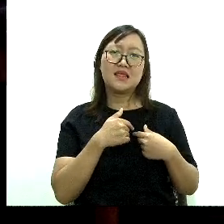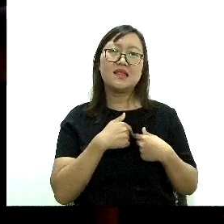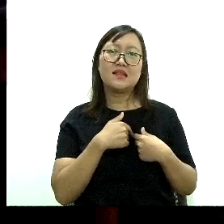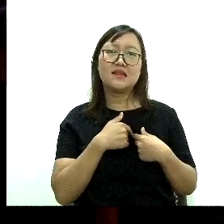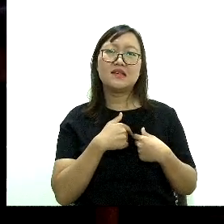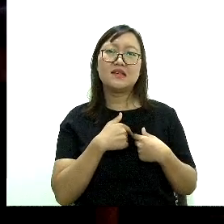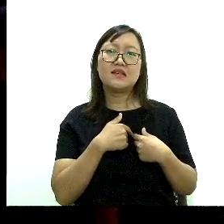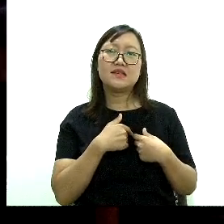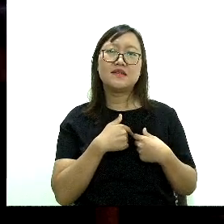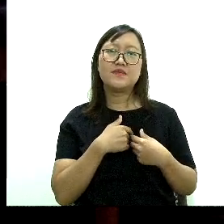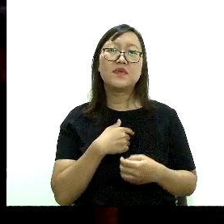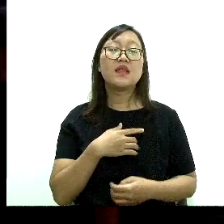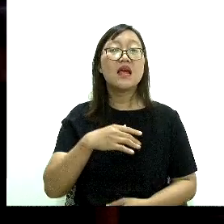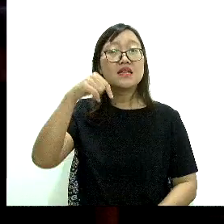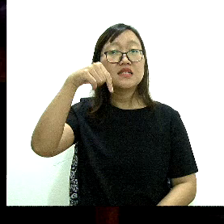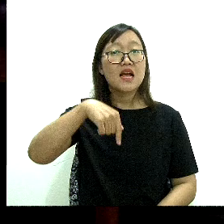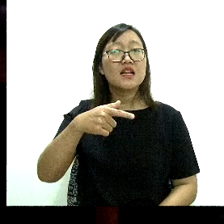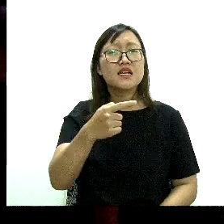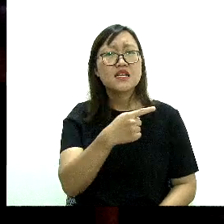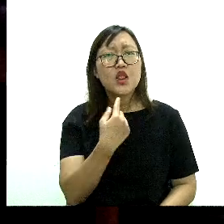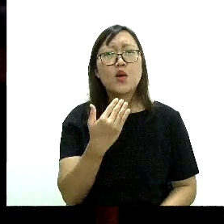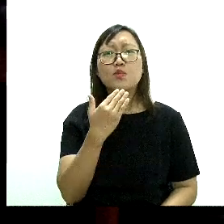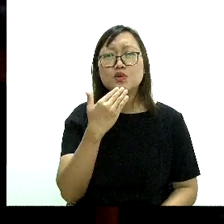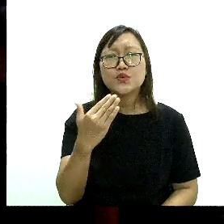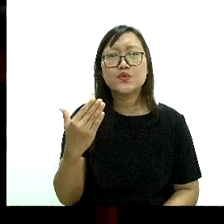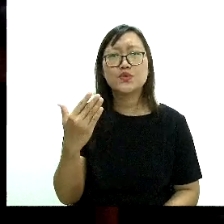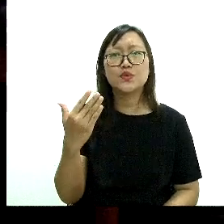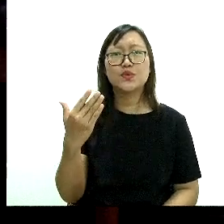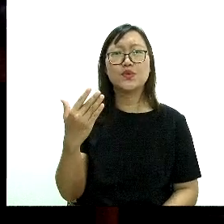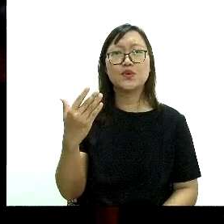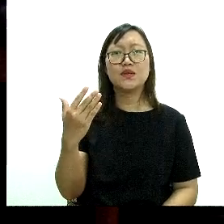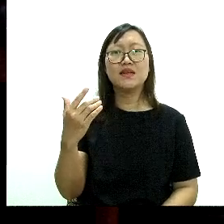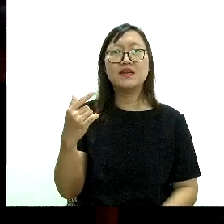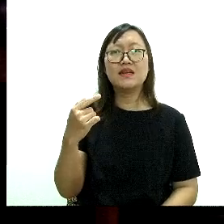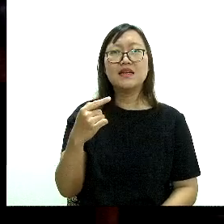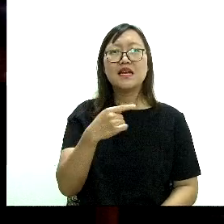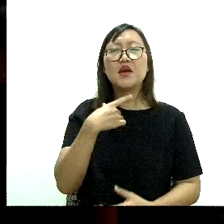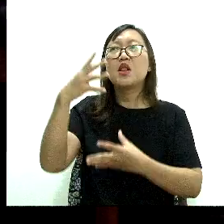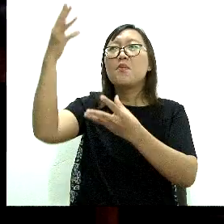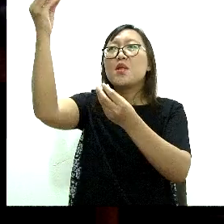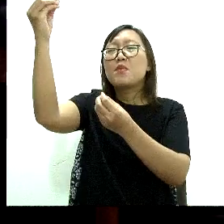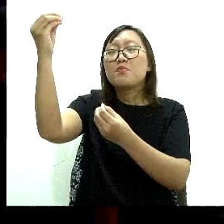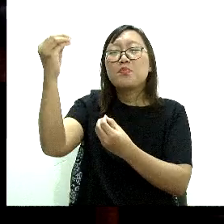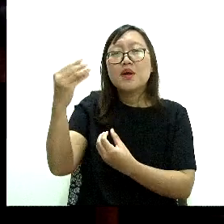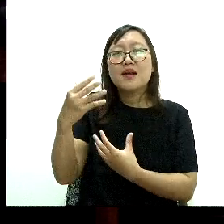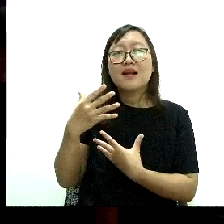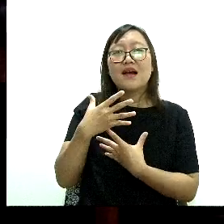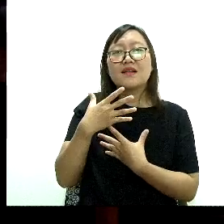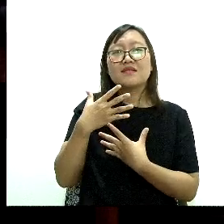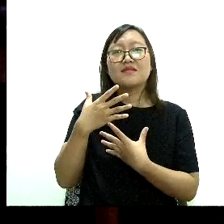bersyukur menyaksikan sesama yang mendapat berkat dari kemurahan hati dan